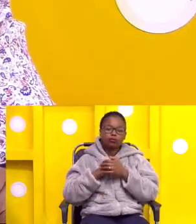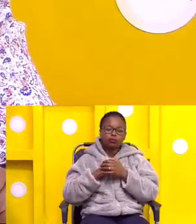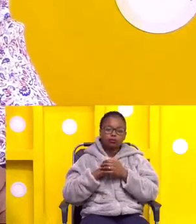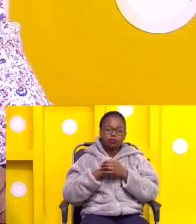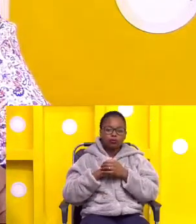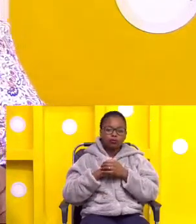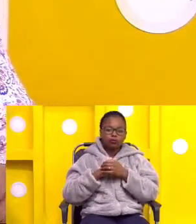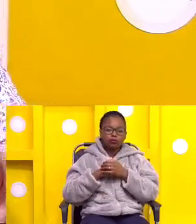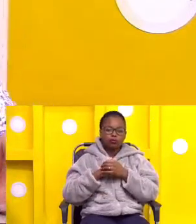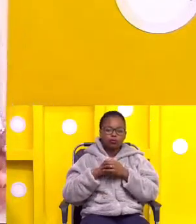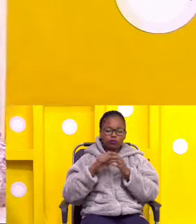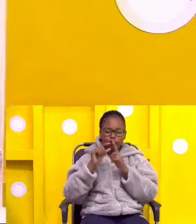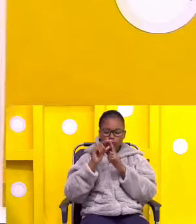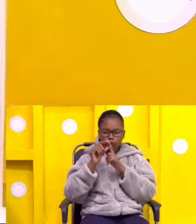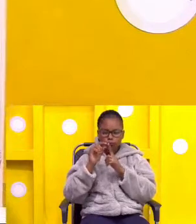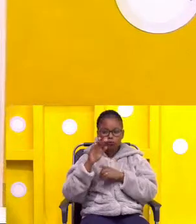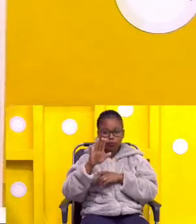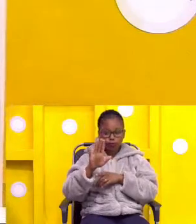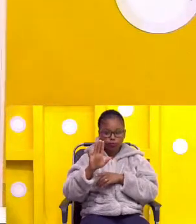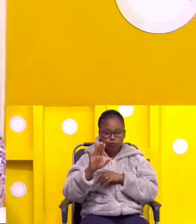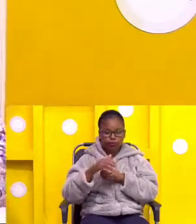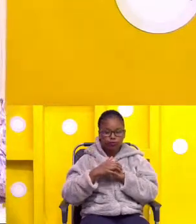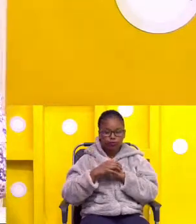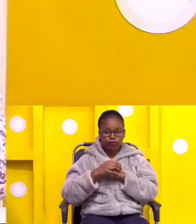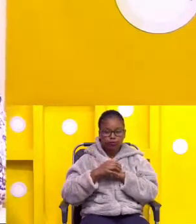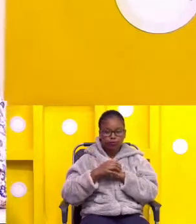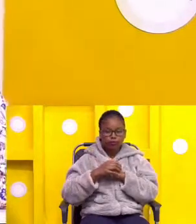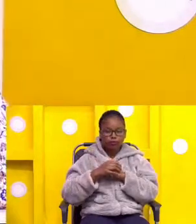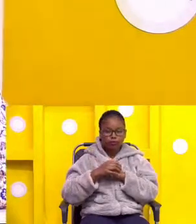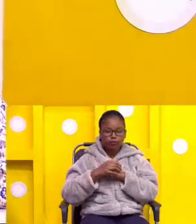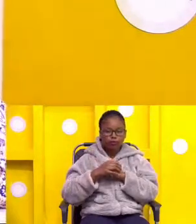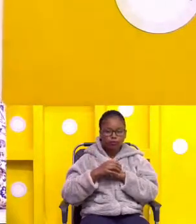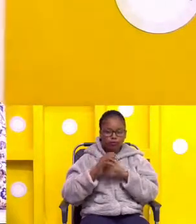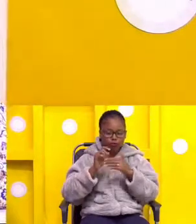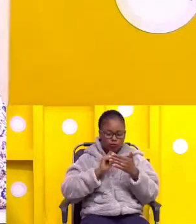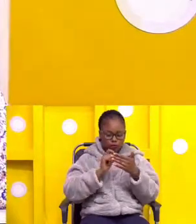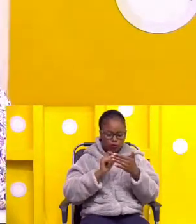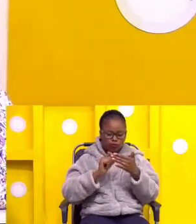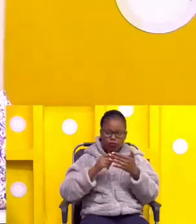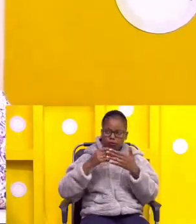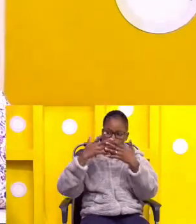kiugo gĩkĩ nĩ kĩanyu na mũkĩandĩke woro-inĩ